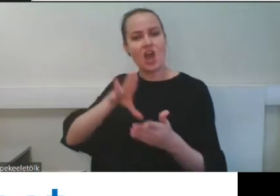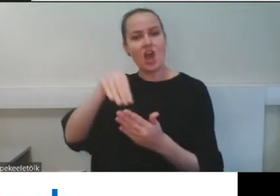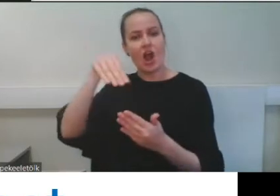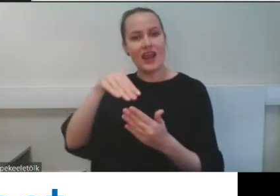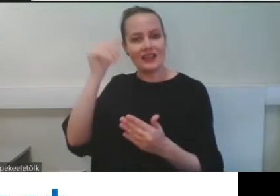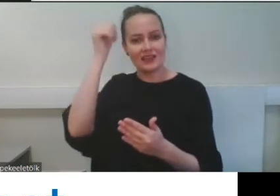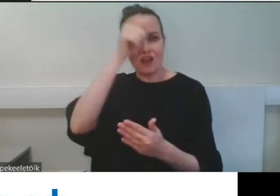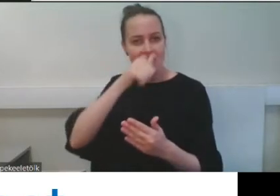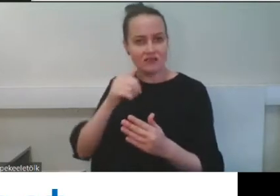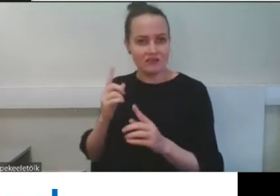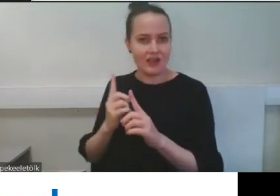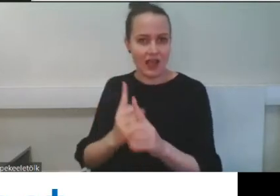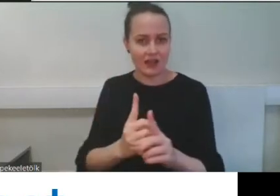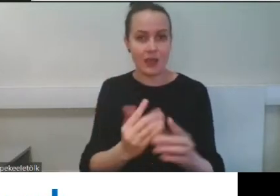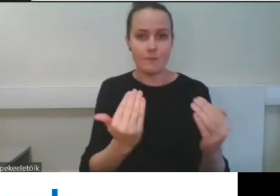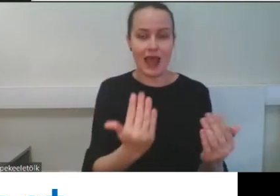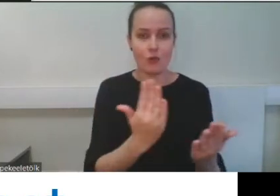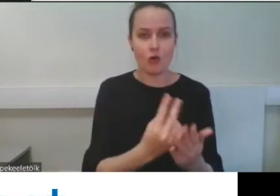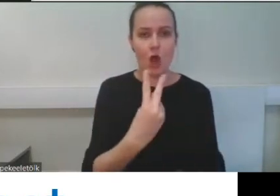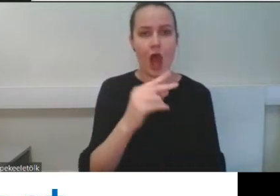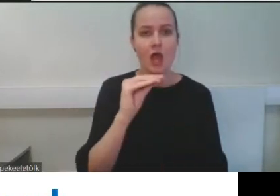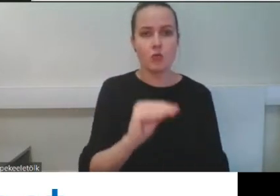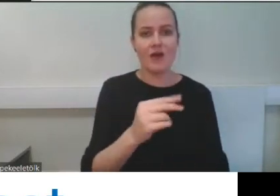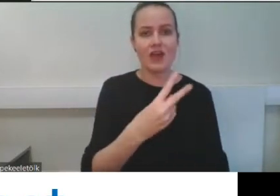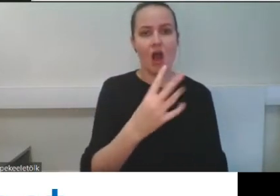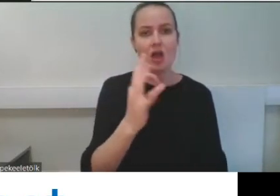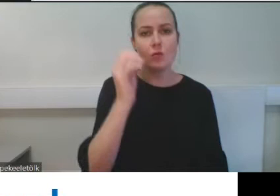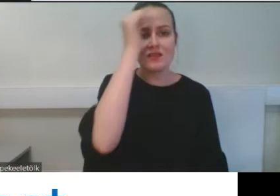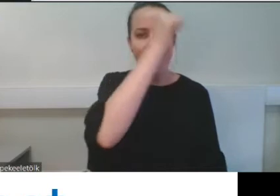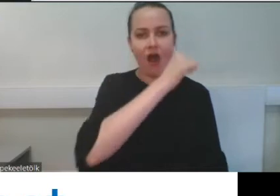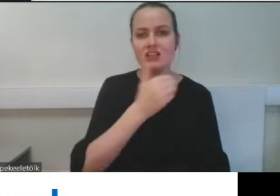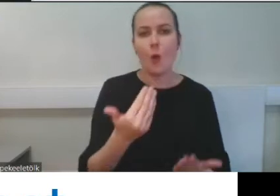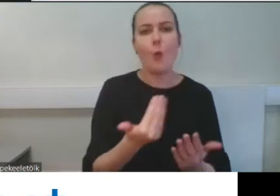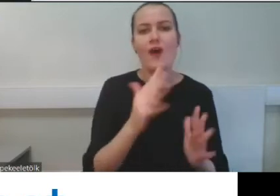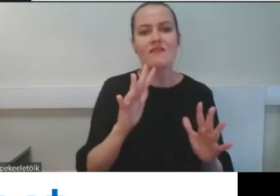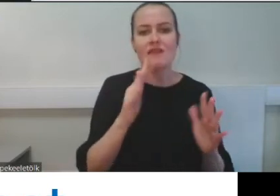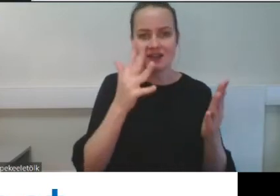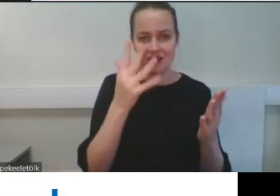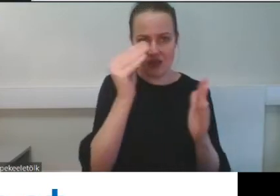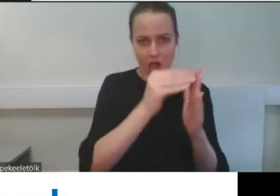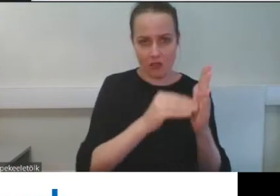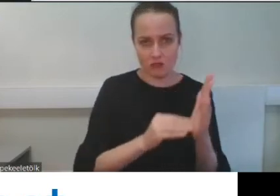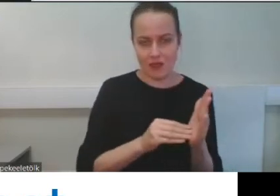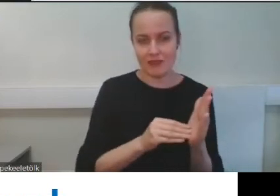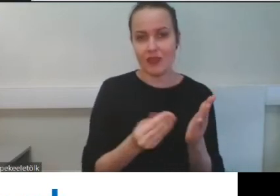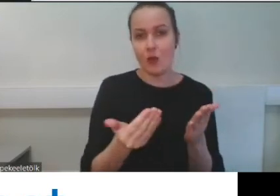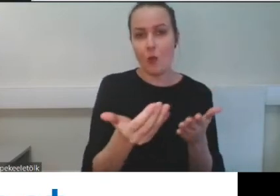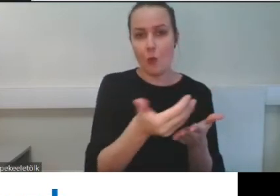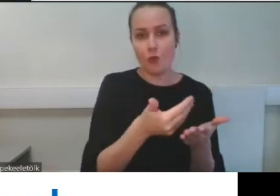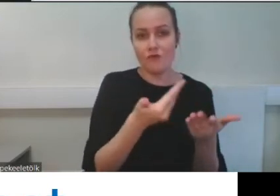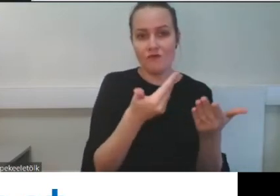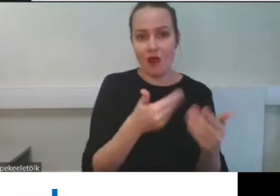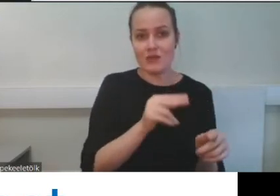hästi . et ma vabandan , kui ma vaatan teise kohta kui täpselt ekraani , sest mul on siin hea